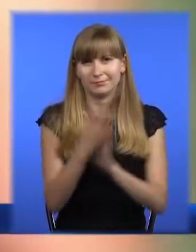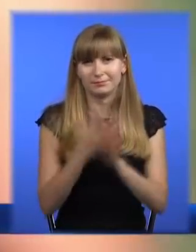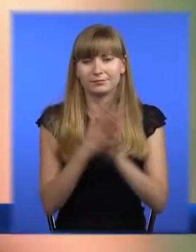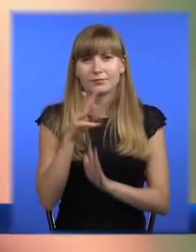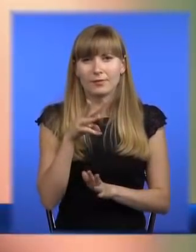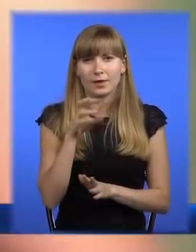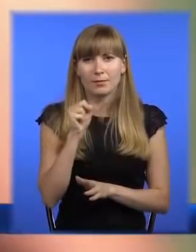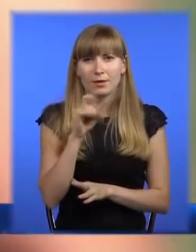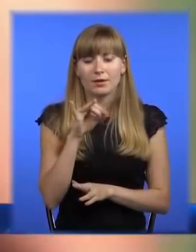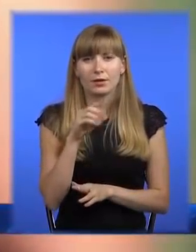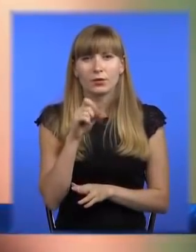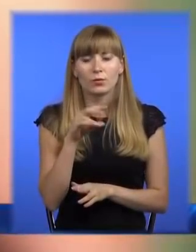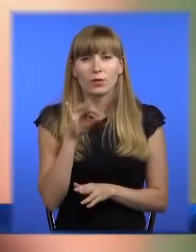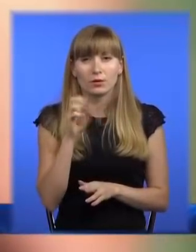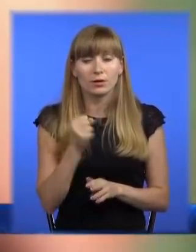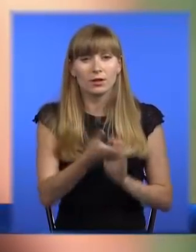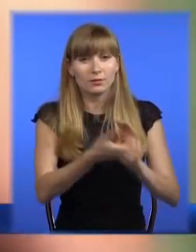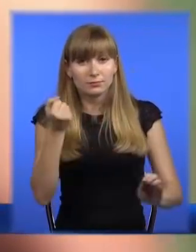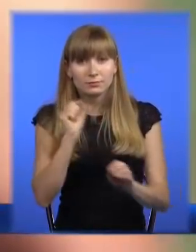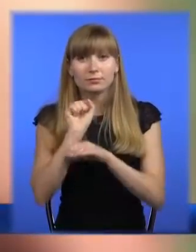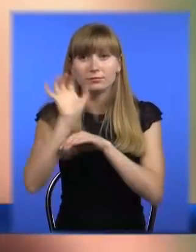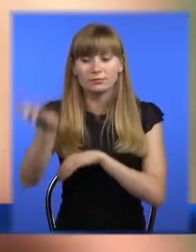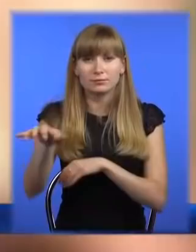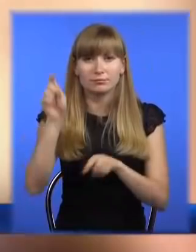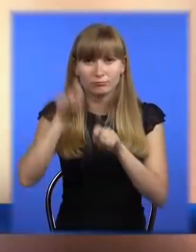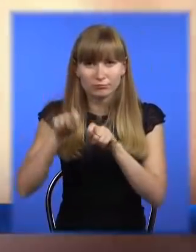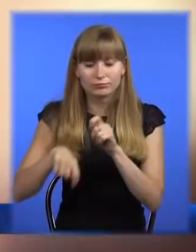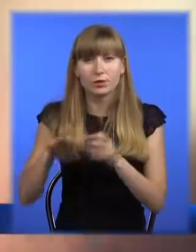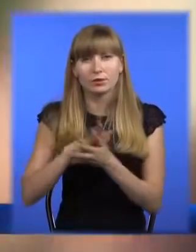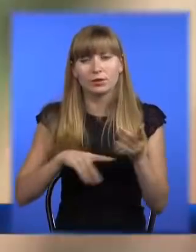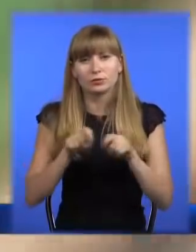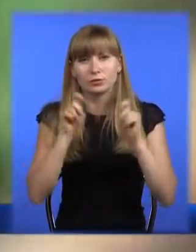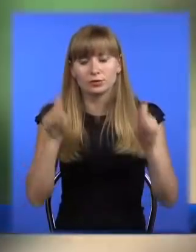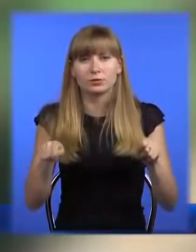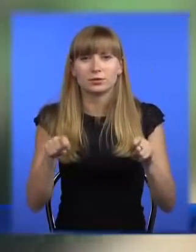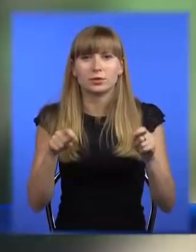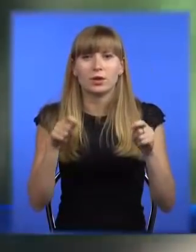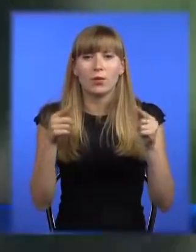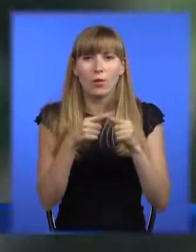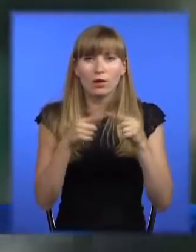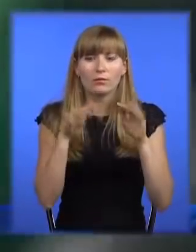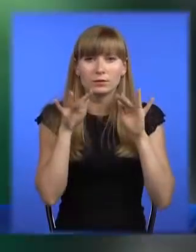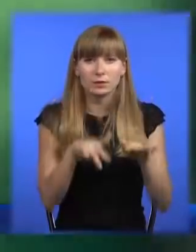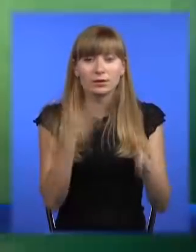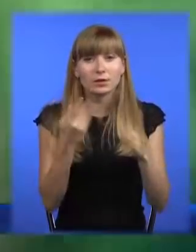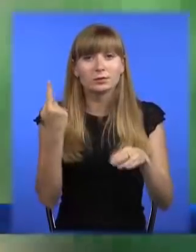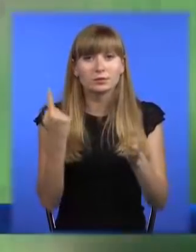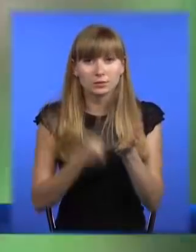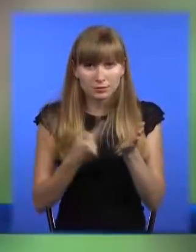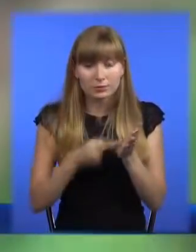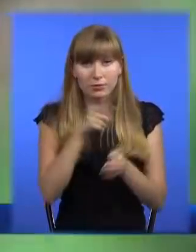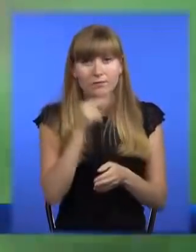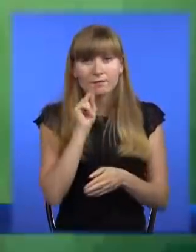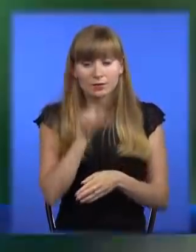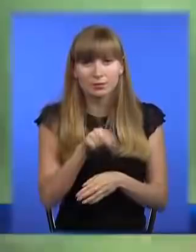злочини. Конфісковані рослини направили на експертизу. Наразі правоохоронці відкрили кримінальне провадження. Якщо його провину